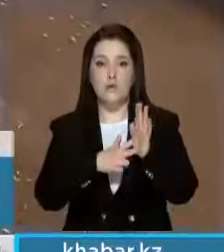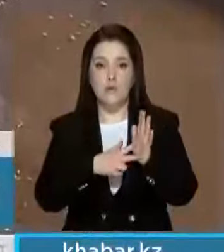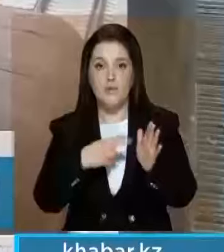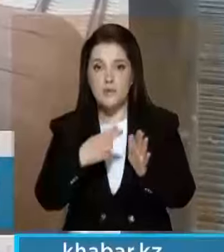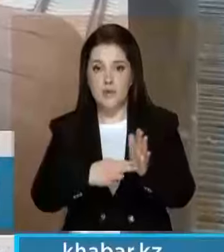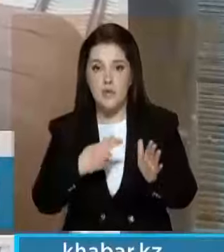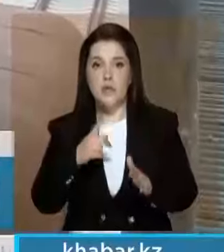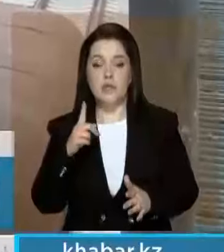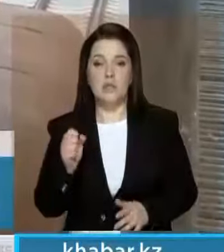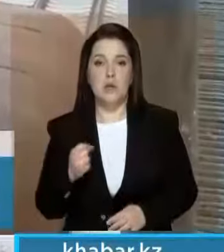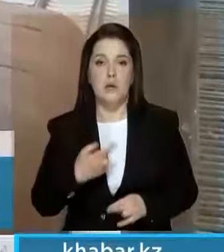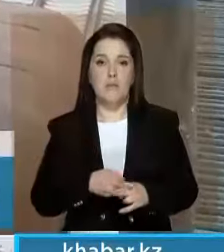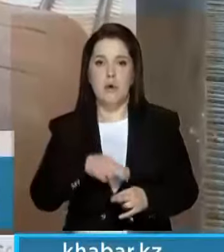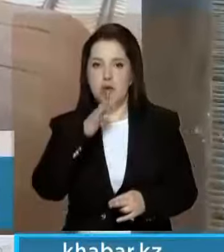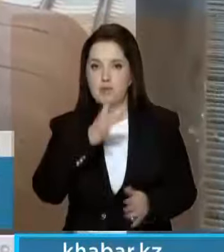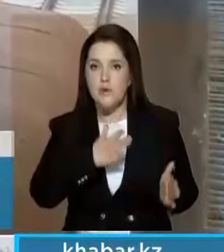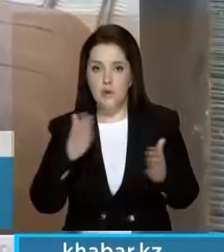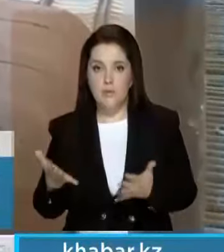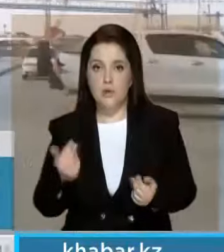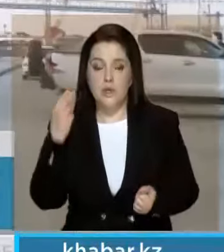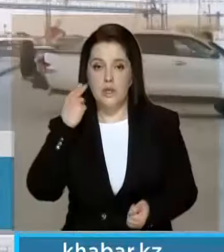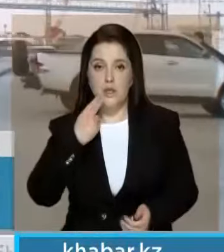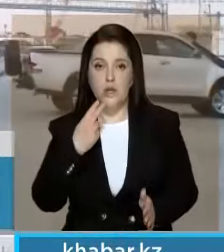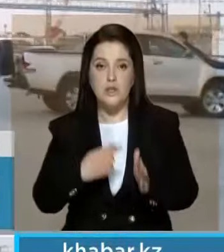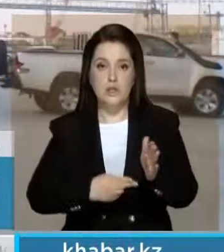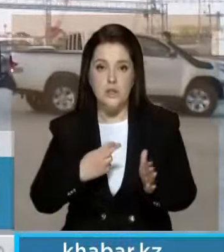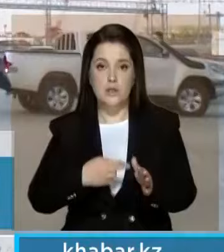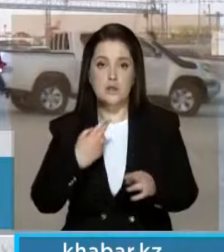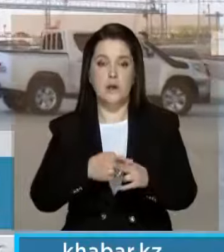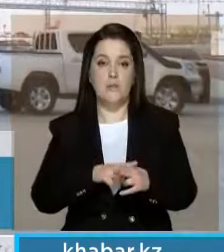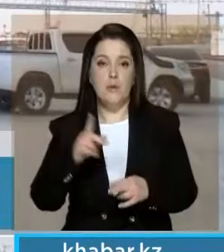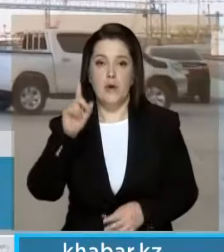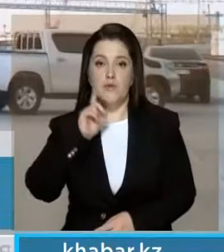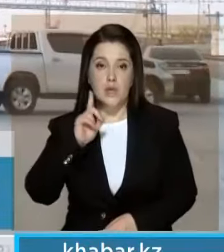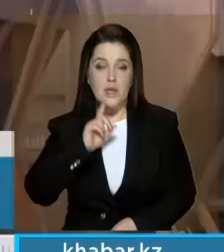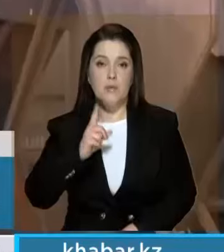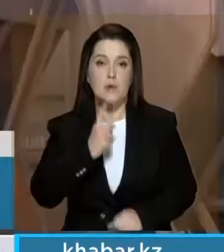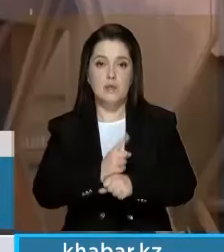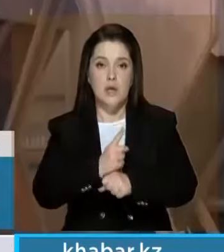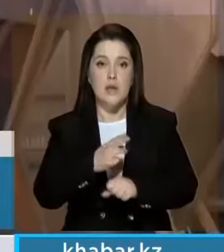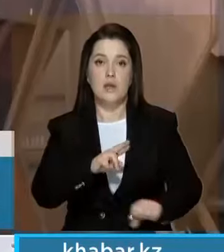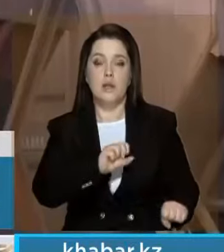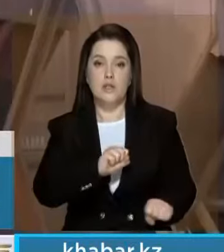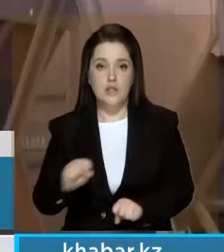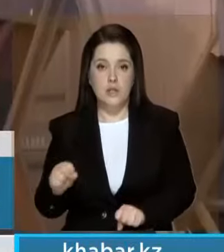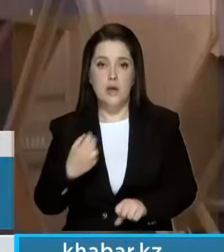448 поездов из-за несвоевременного приема китайской железной дорогой. Добавлю, что введение временных